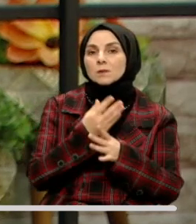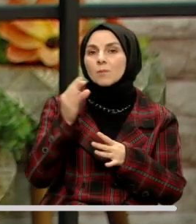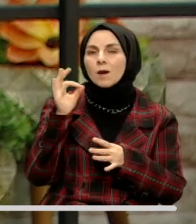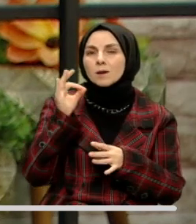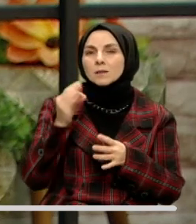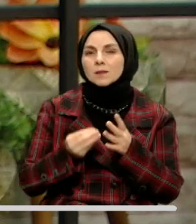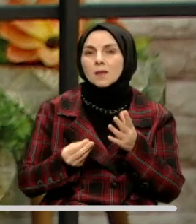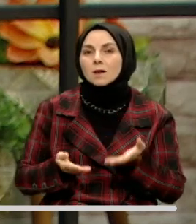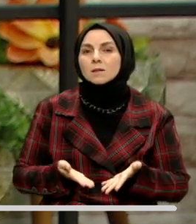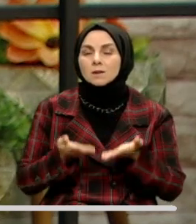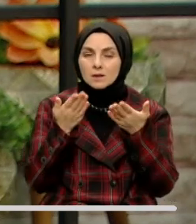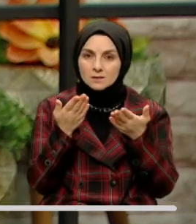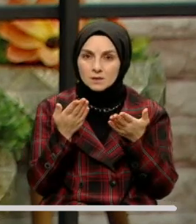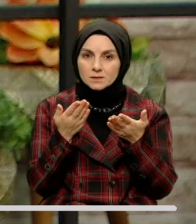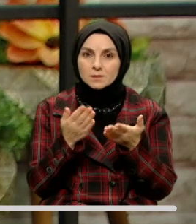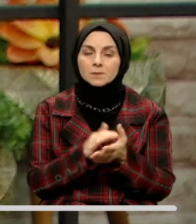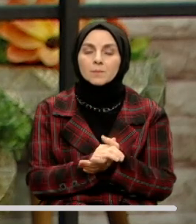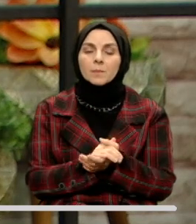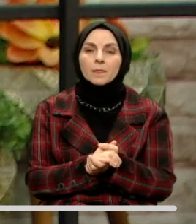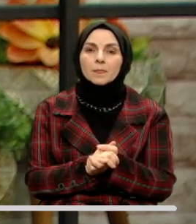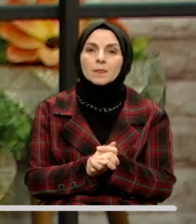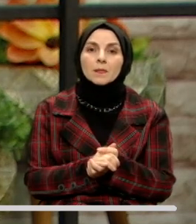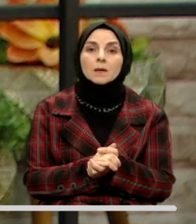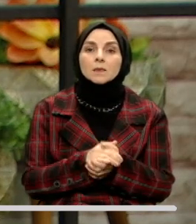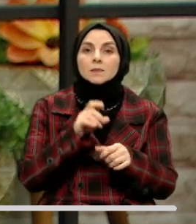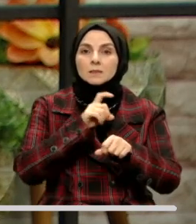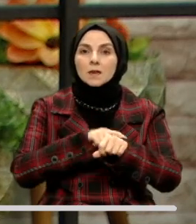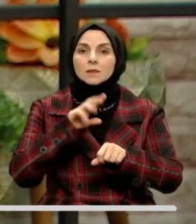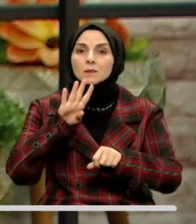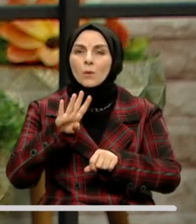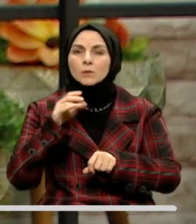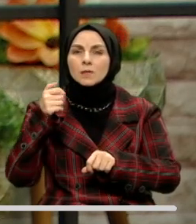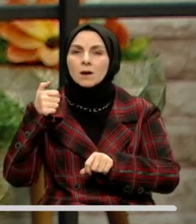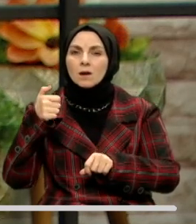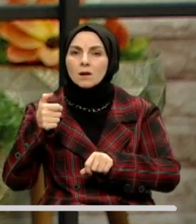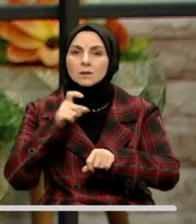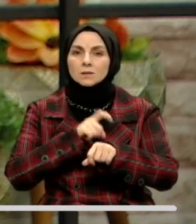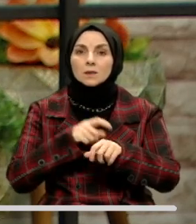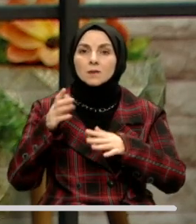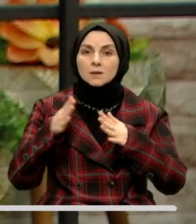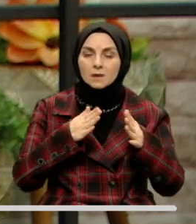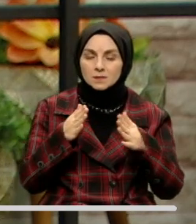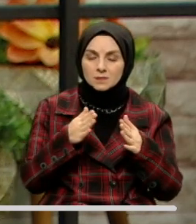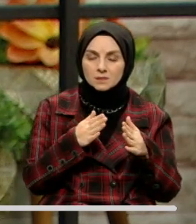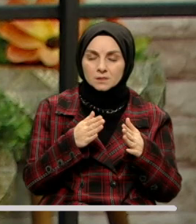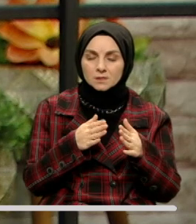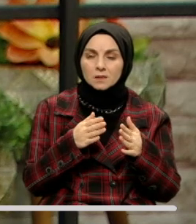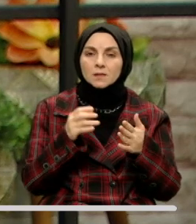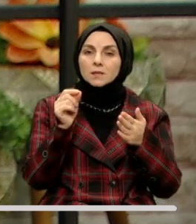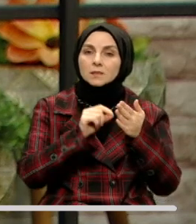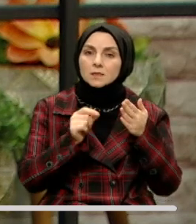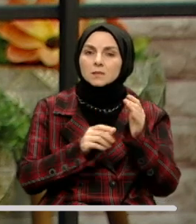az olduğu zamandır. İhya-i Umumiddin adlı eser saat 4 ila 6 arası yazılmış, sabah saatlerinde yazılmış bir